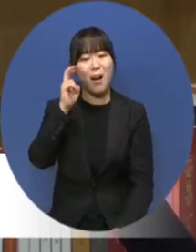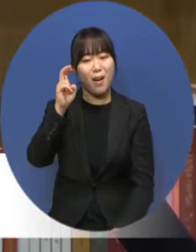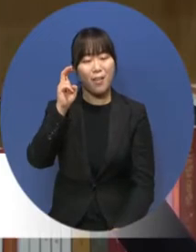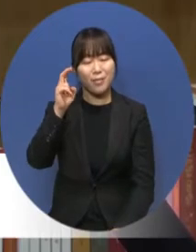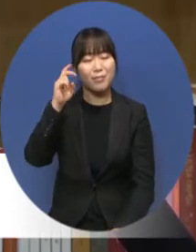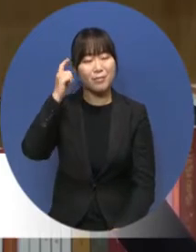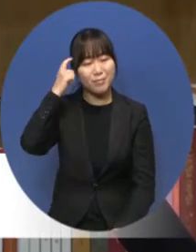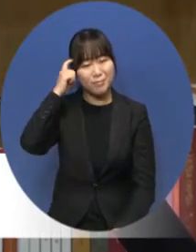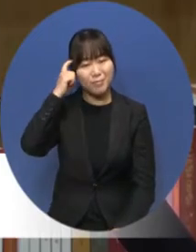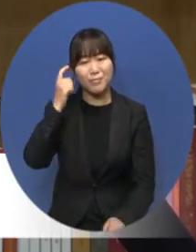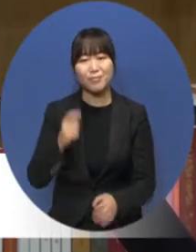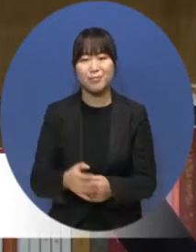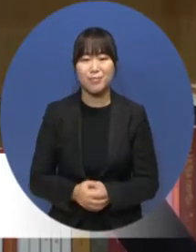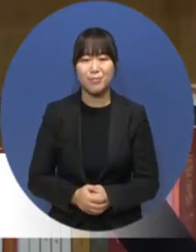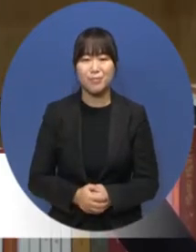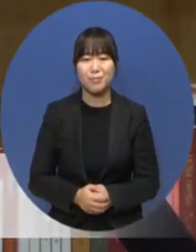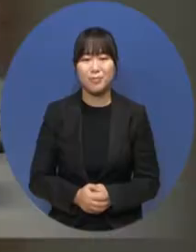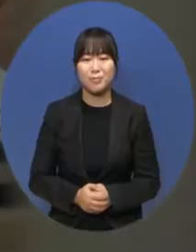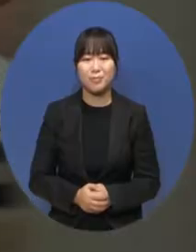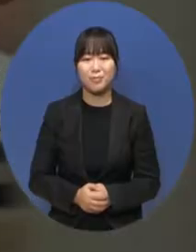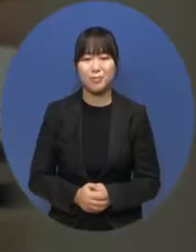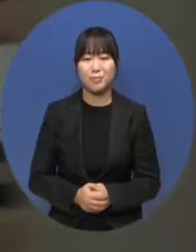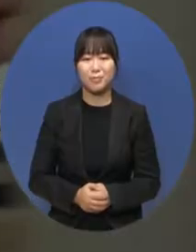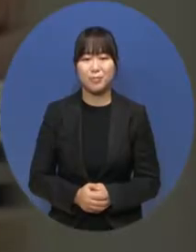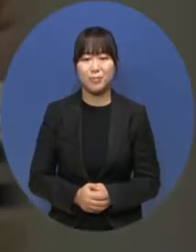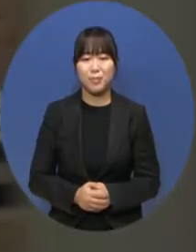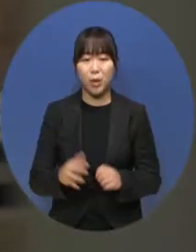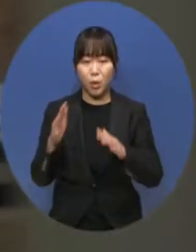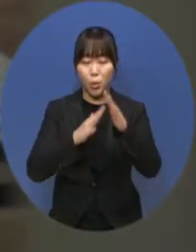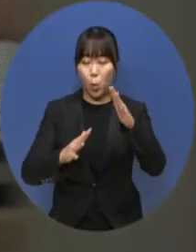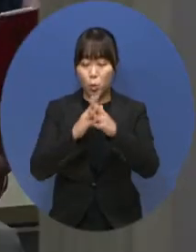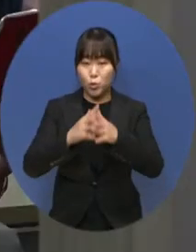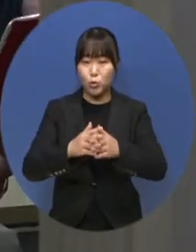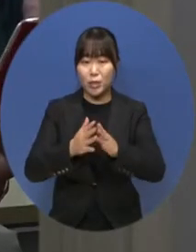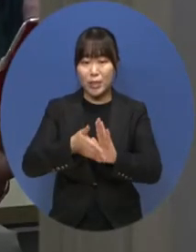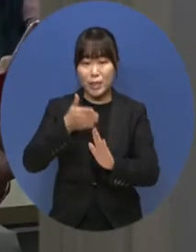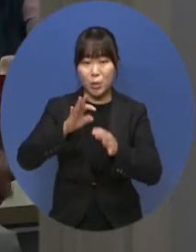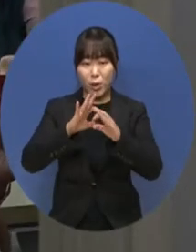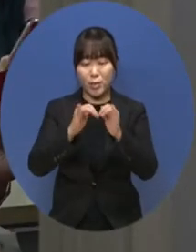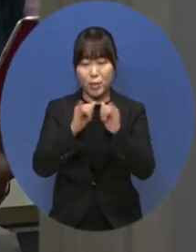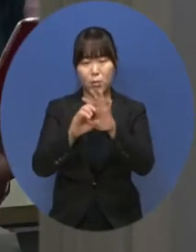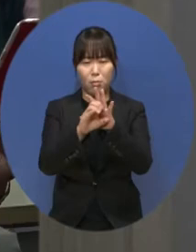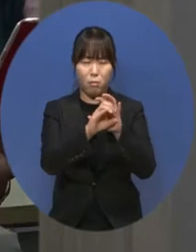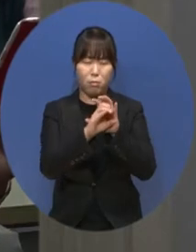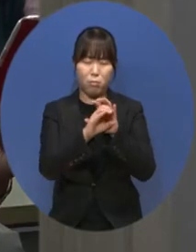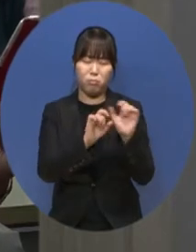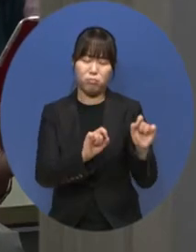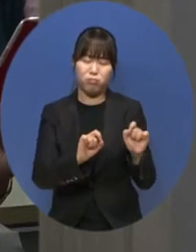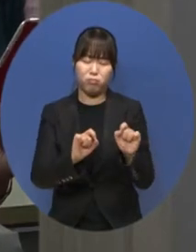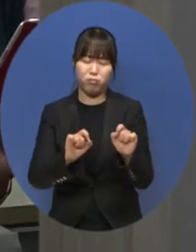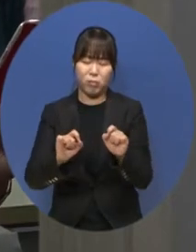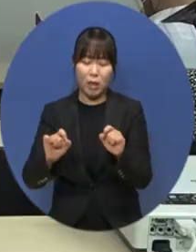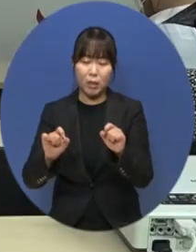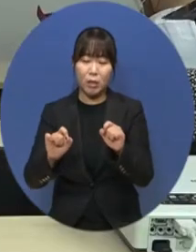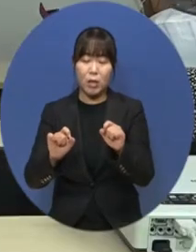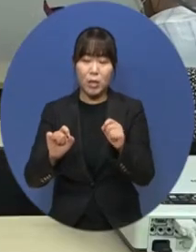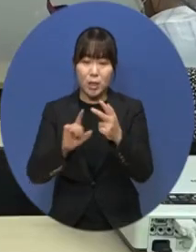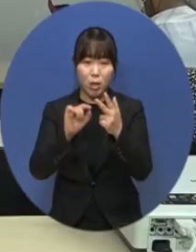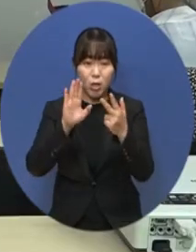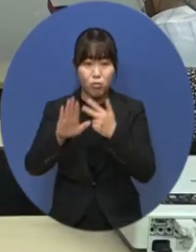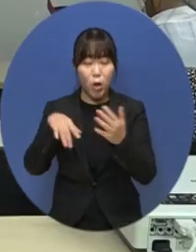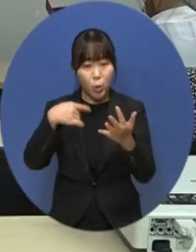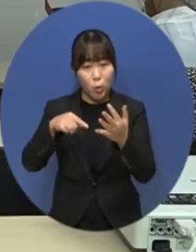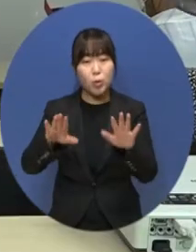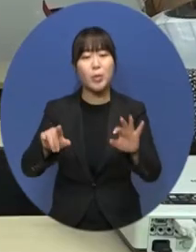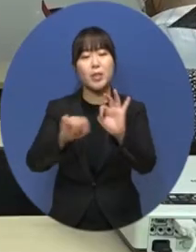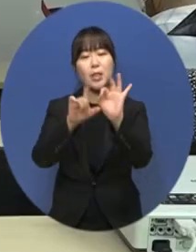있지 않을까 이렇게 생각을 하고 있습니다. 공주시 관계자는 코로나19로 미루어졌던 하반기 교육을 오는 10월